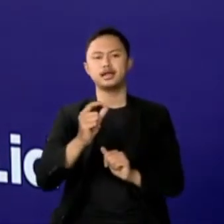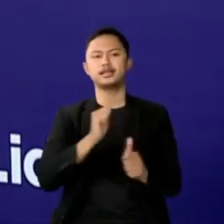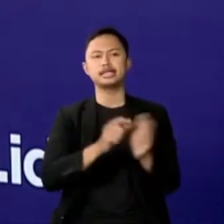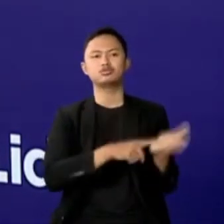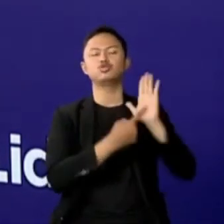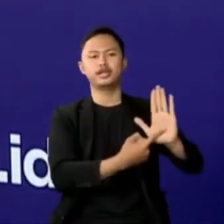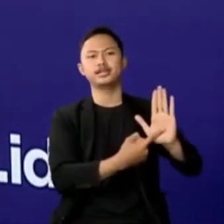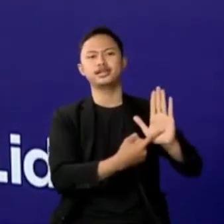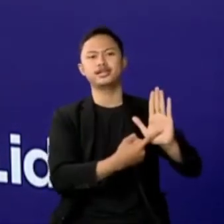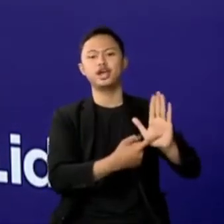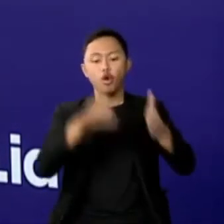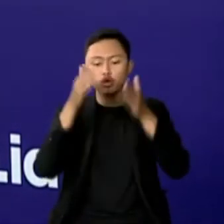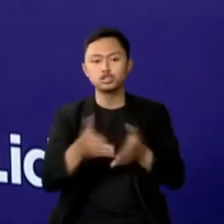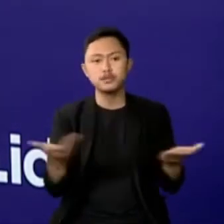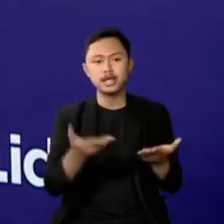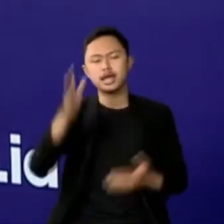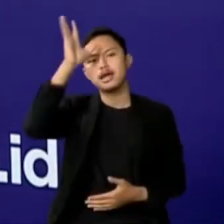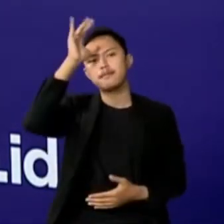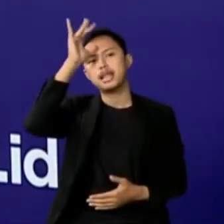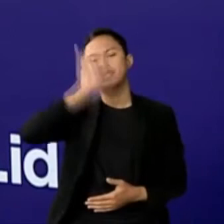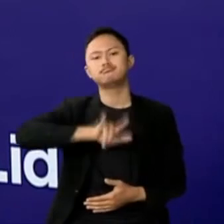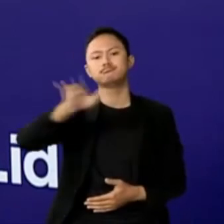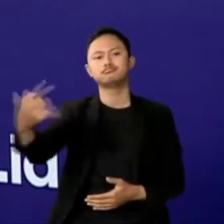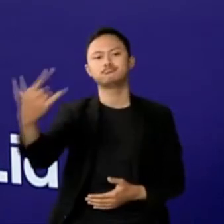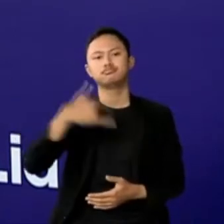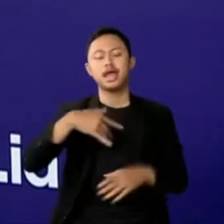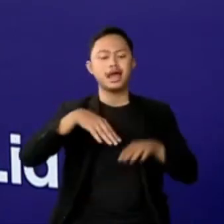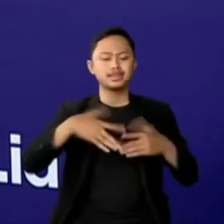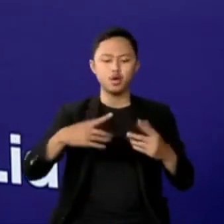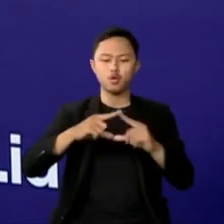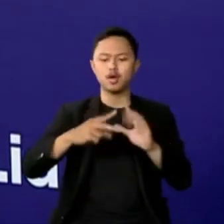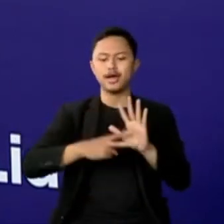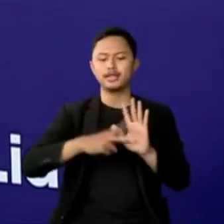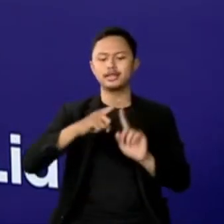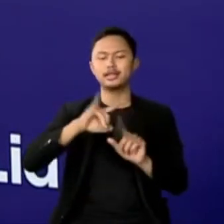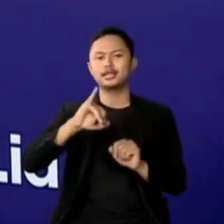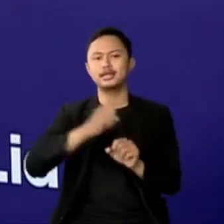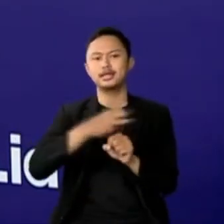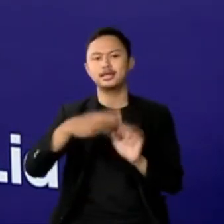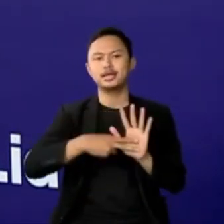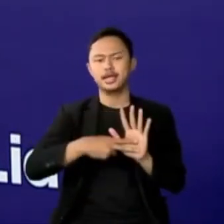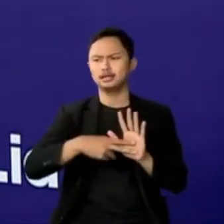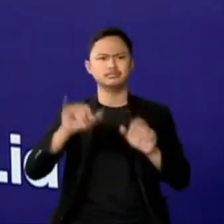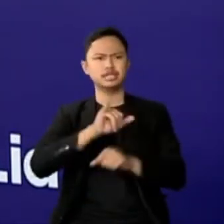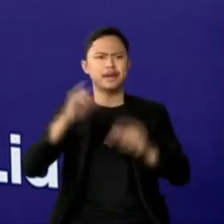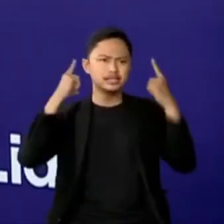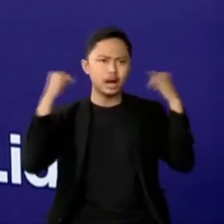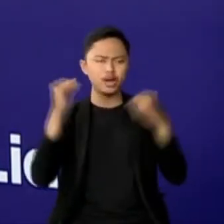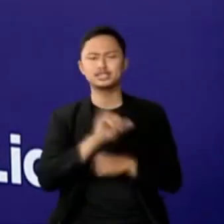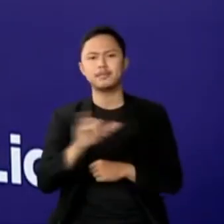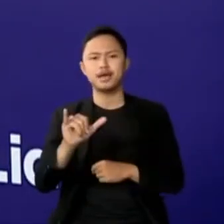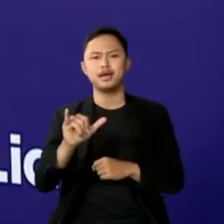khusus kalau kebal Iya pulang pergi atau antigen daerah lainnya juga begitu kalo ke Jawa begitu antigen